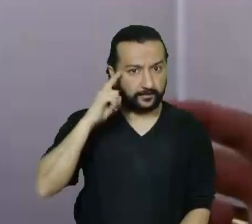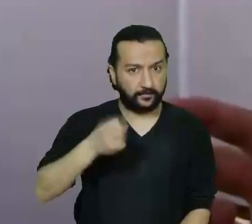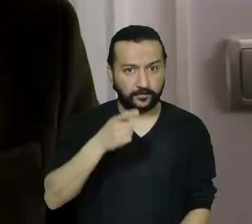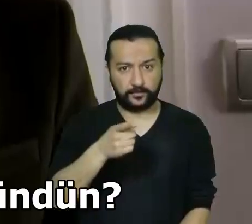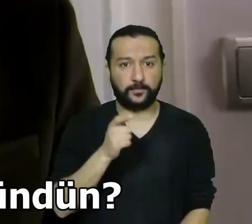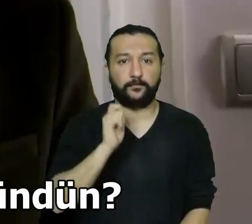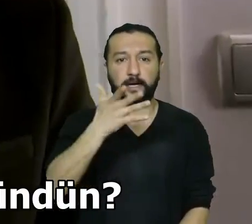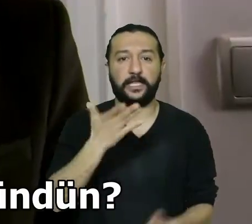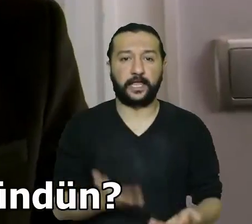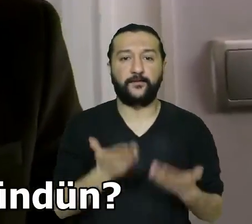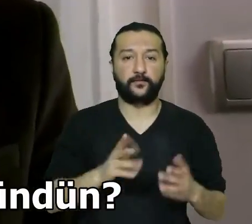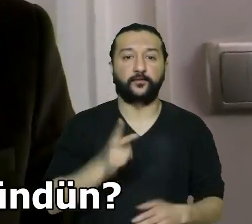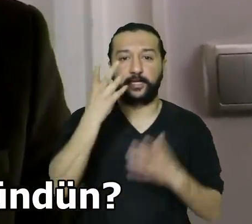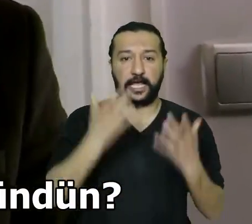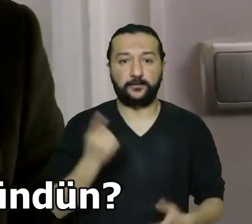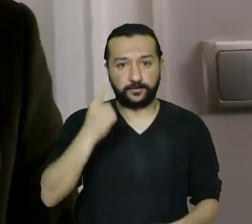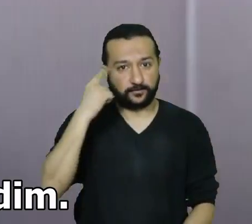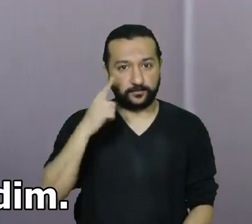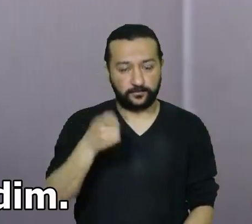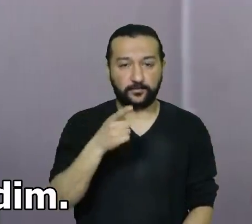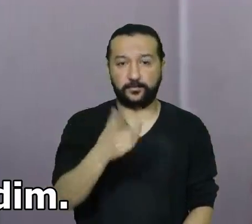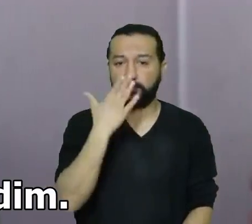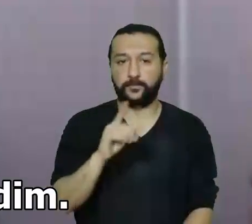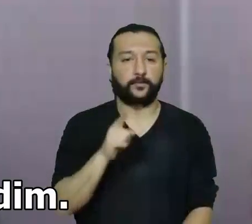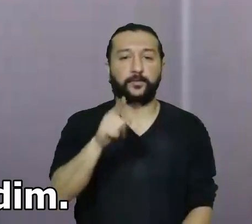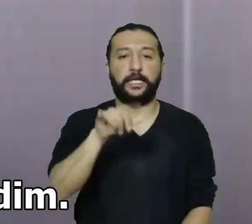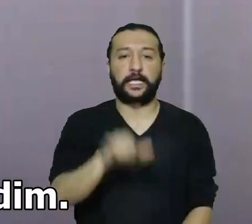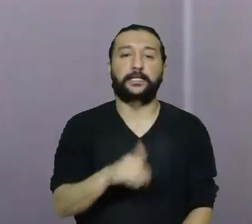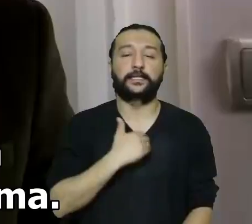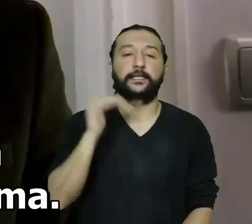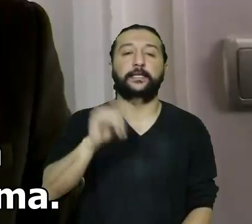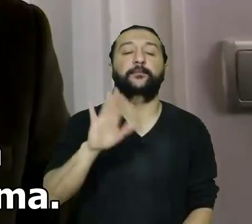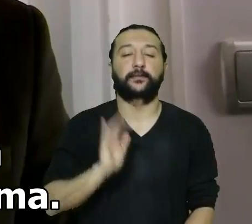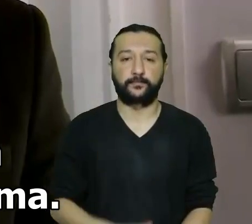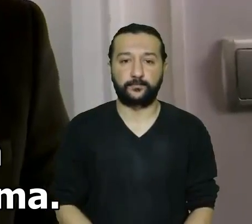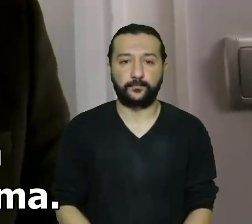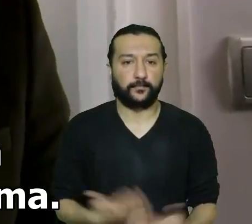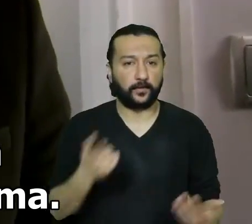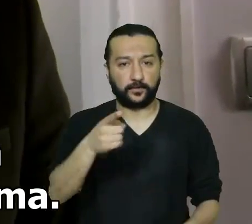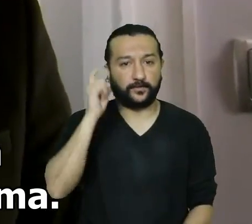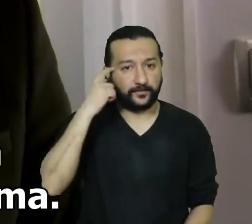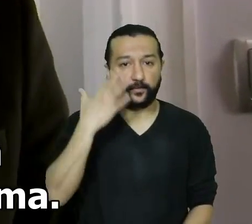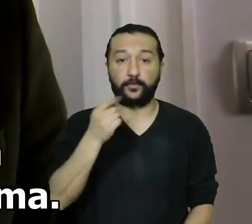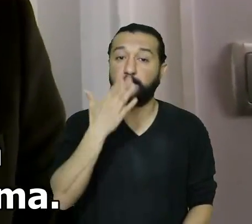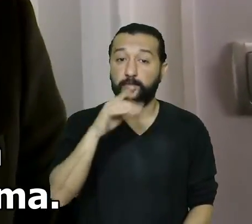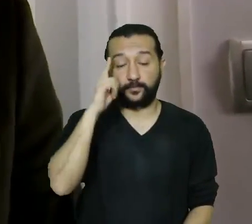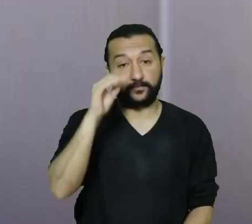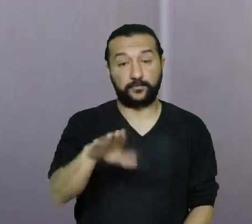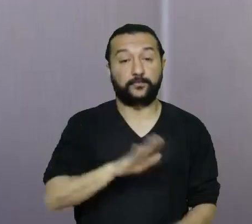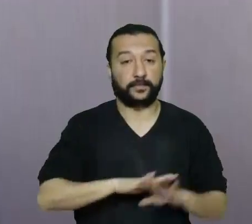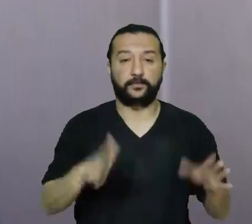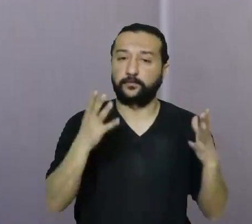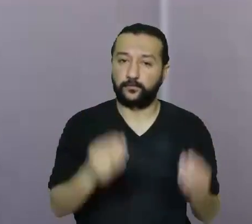pahada hafif sürprizde ağır bir şey mi düşündün? Yok, onunla ilgili gelmedim. Ha. O zaman fikir yoksa para yok Şükrü, kusura